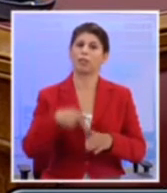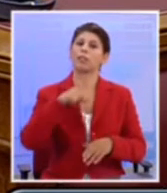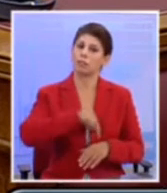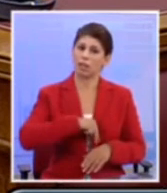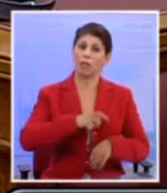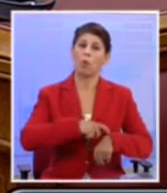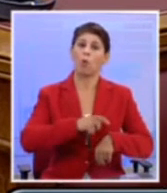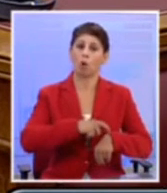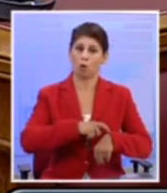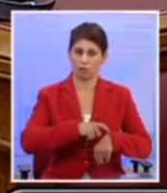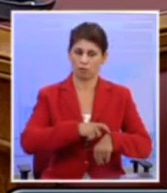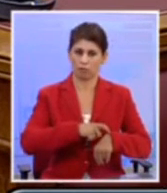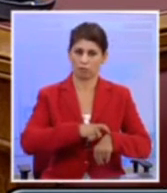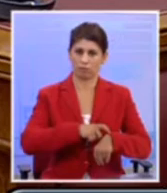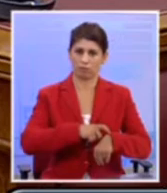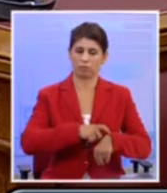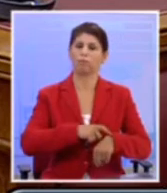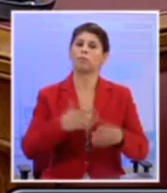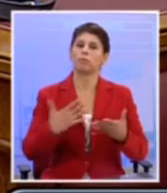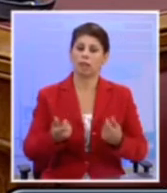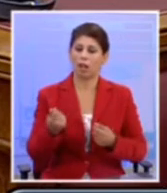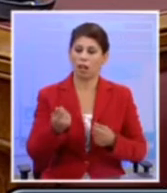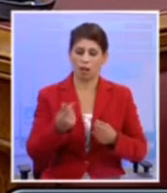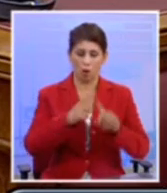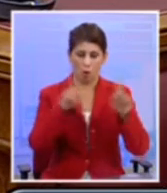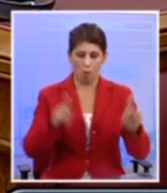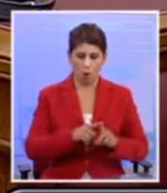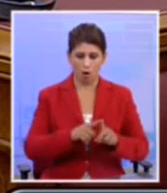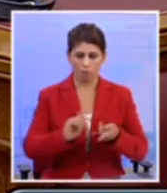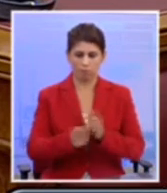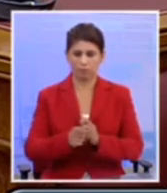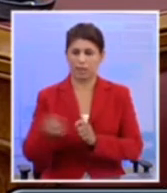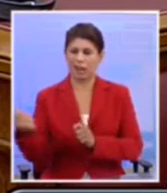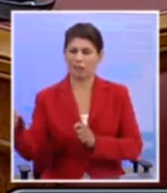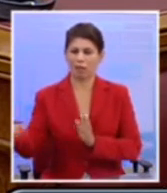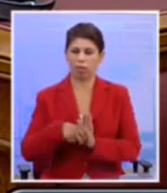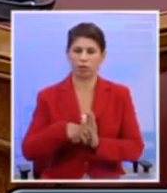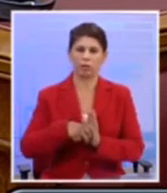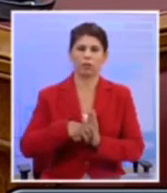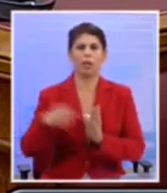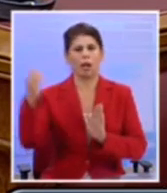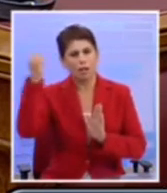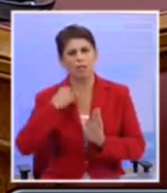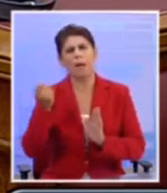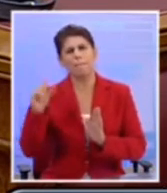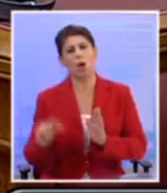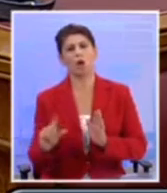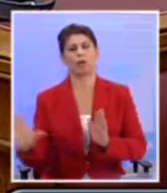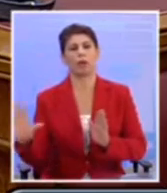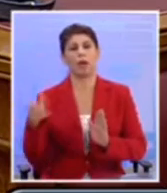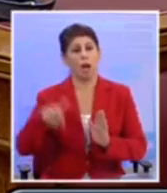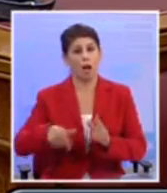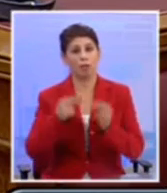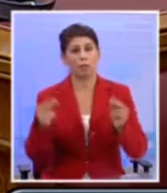κερδίσουν χρόνο και να ρευστοποιήσουν τα ομόλογα που είχαν στη διάθεσή τους, και αυτό προξένησε μια άνευ